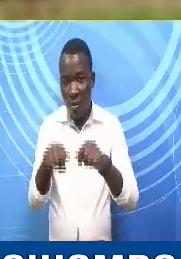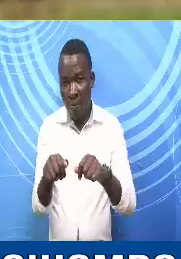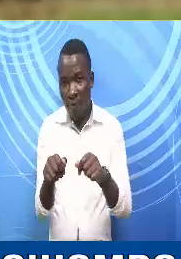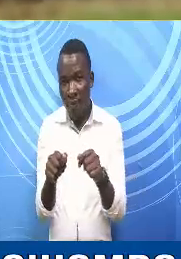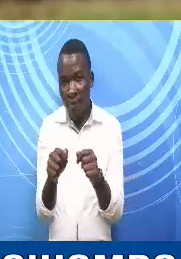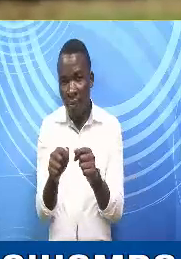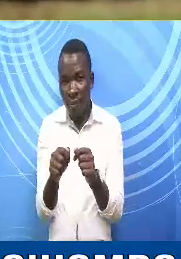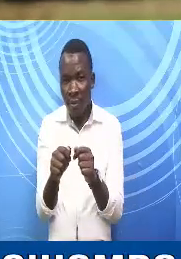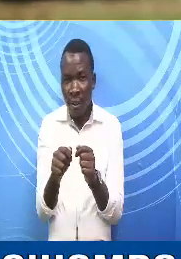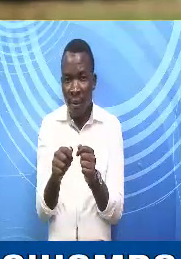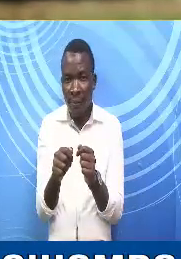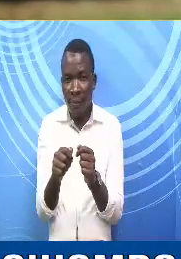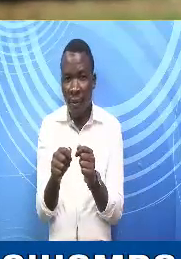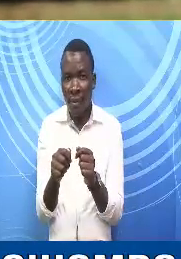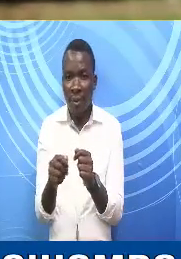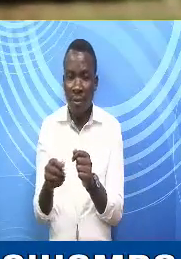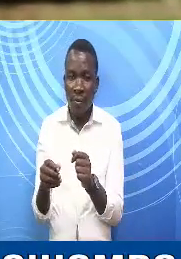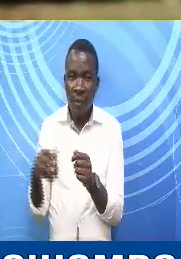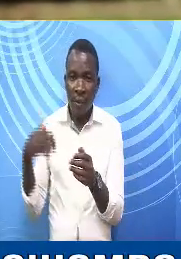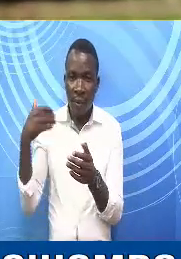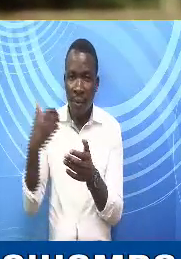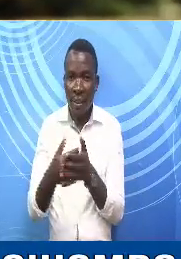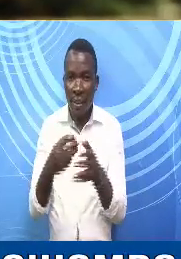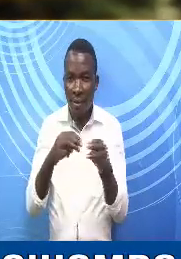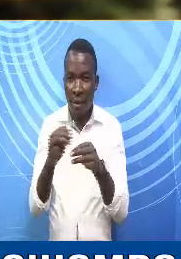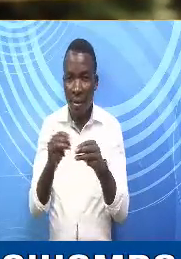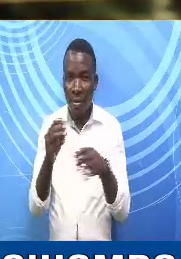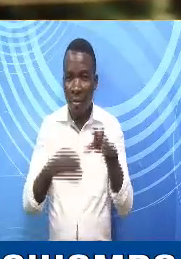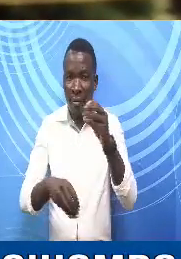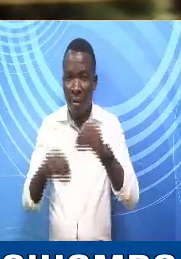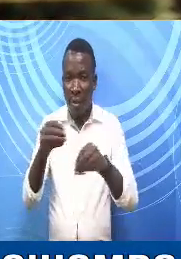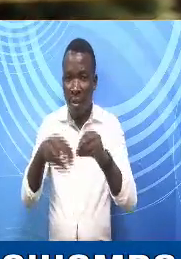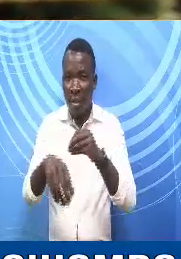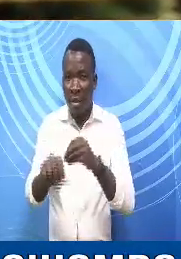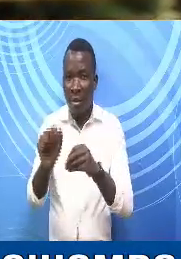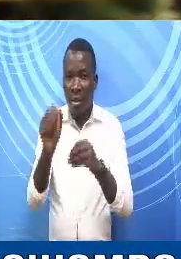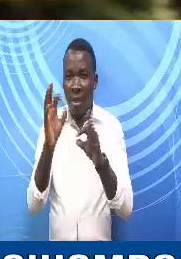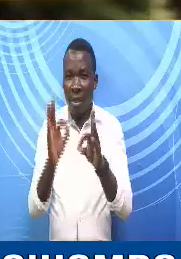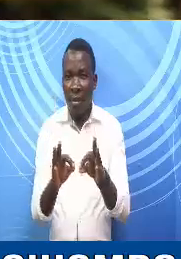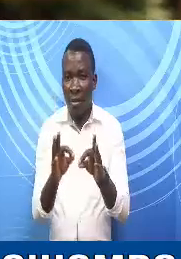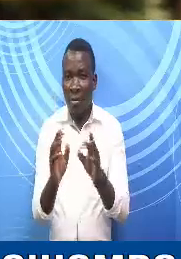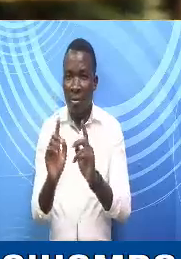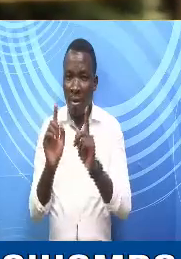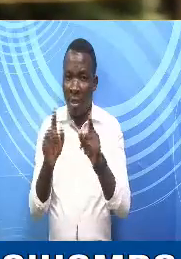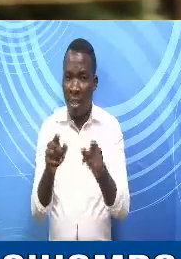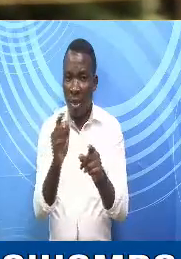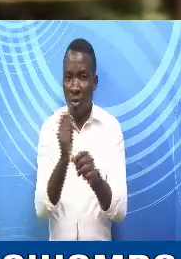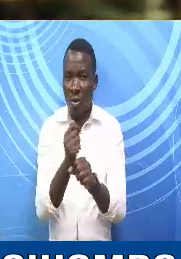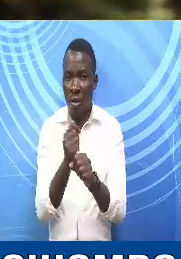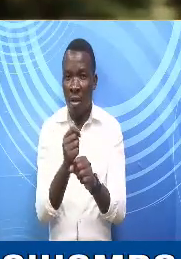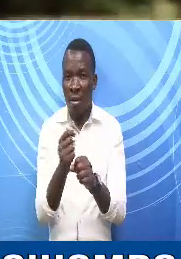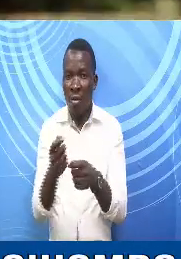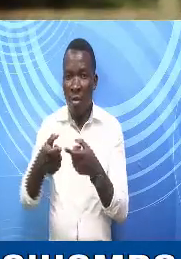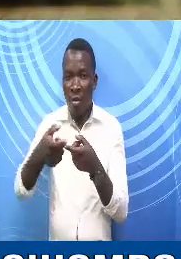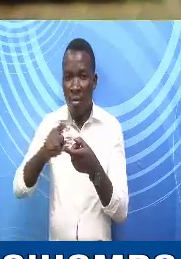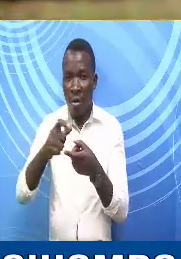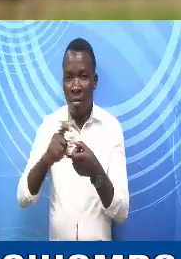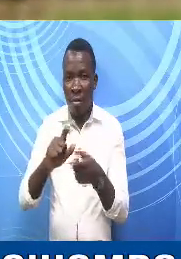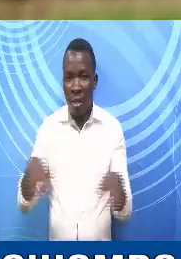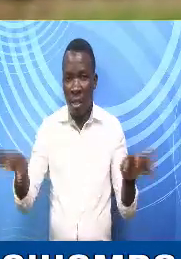babasha kugeza ku isoko umusaruro wabo ndetse n'ibyo bagiye gukora kugira ngo bawongerere